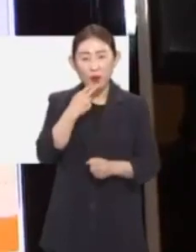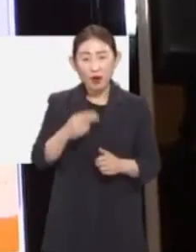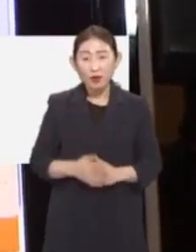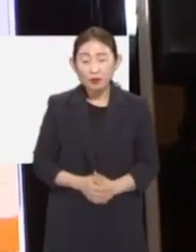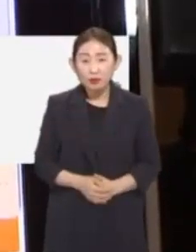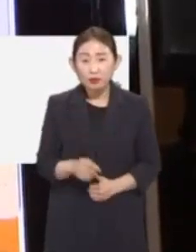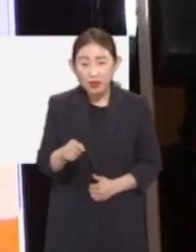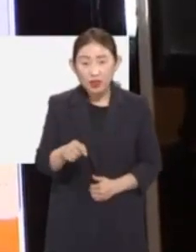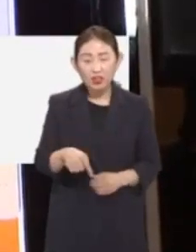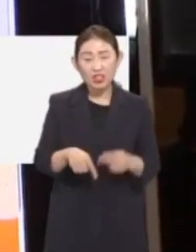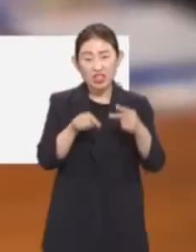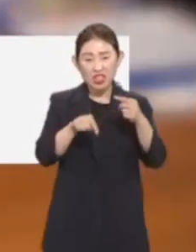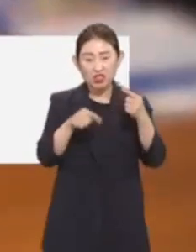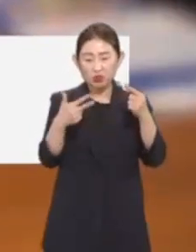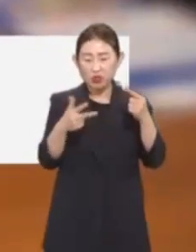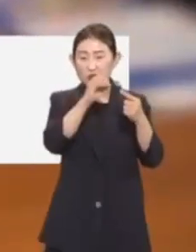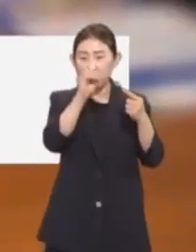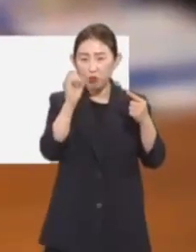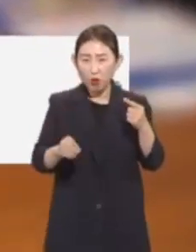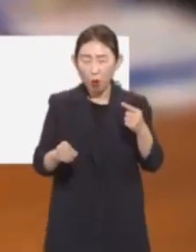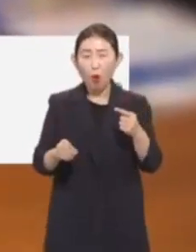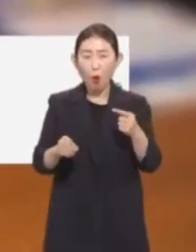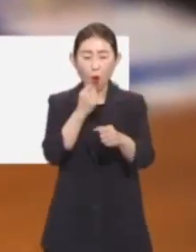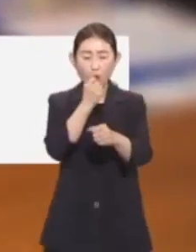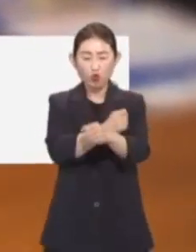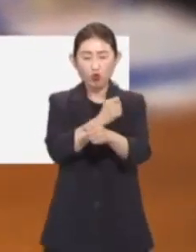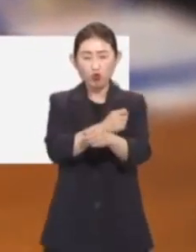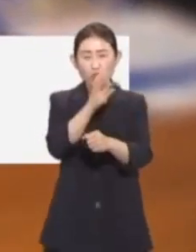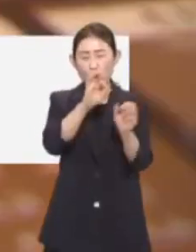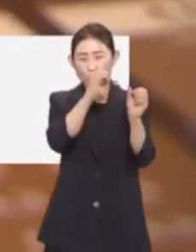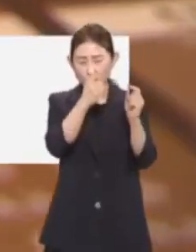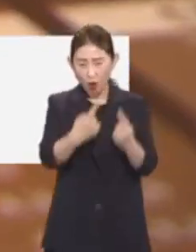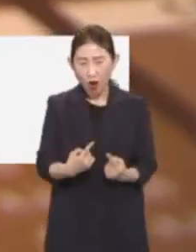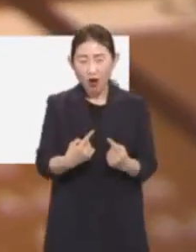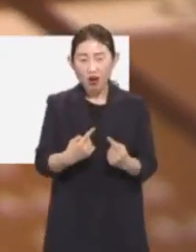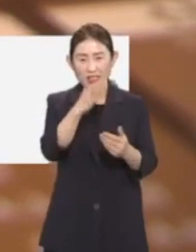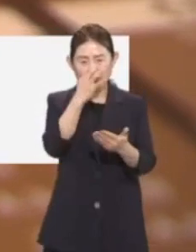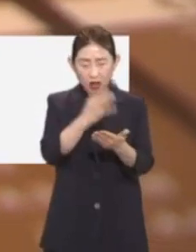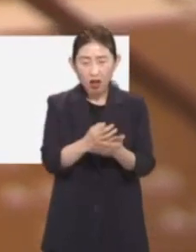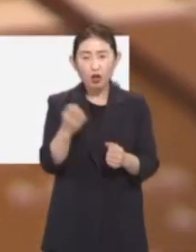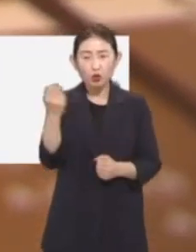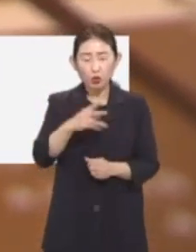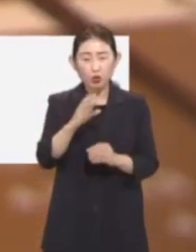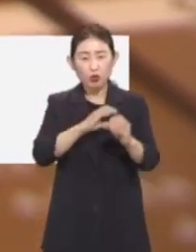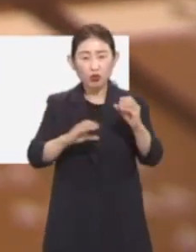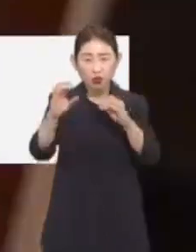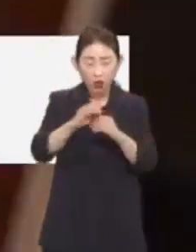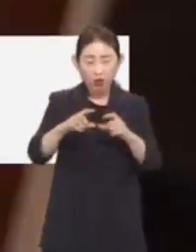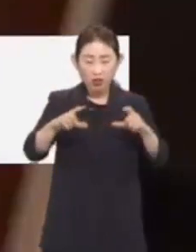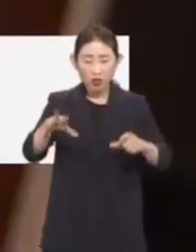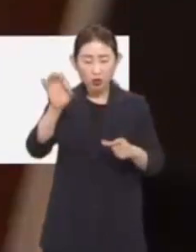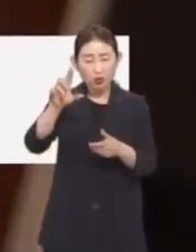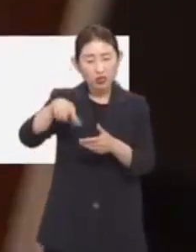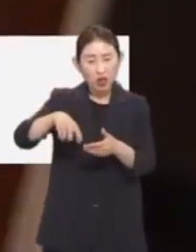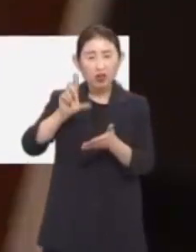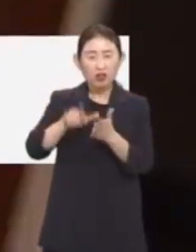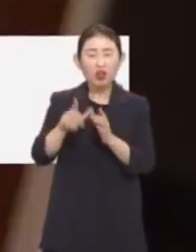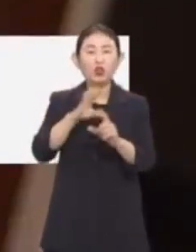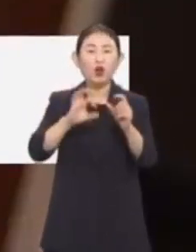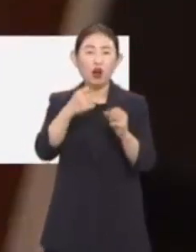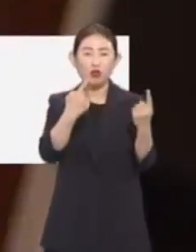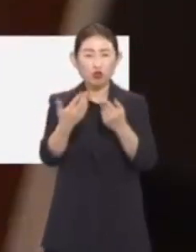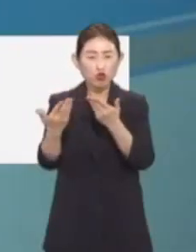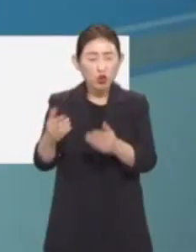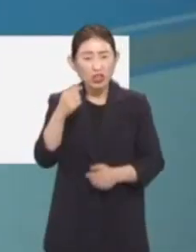소문난 샵은 1.7%의 국내 최저 수수료에다 지역화폐를 이용할 경우 추가 할인이 주어져 인기를 모았지만